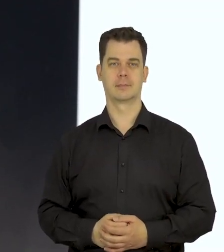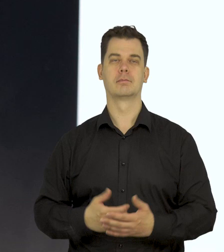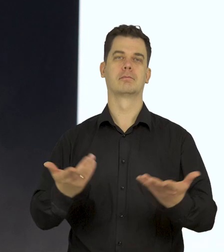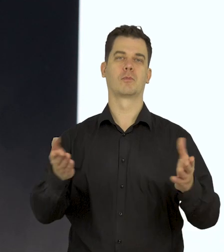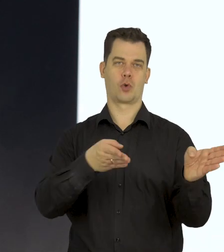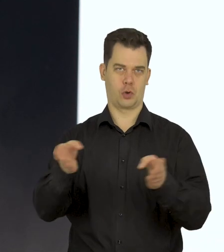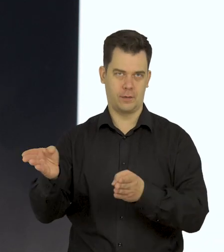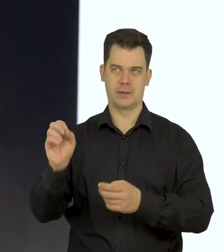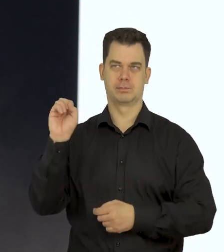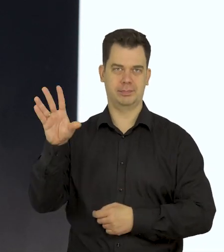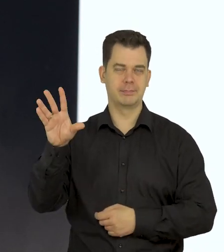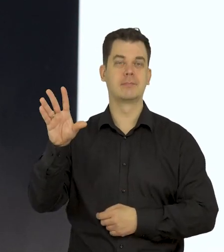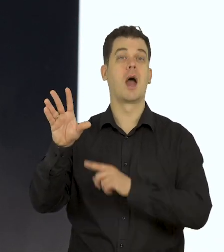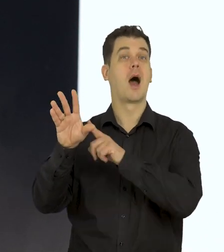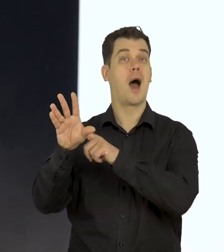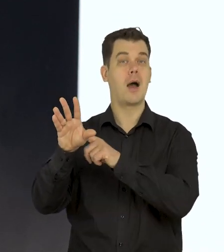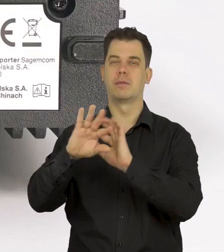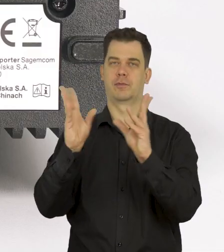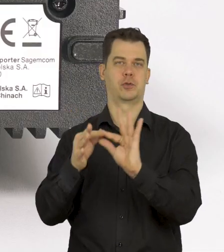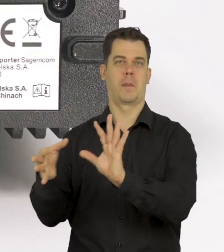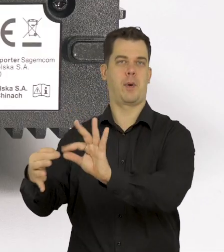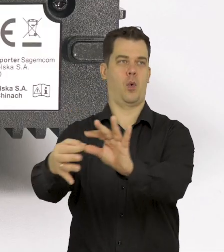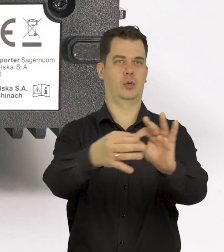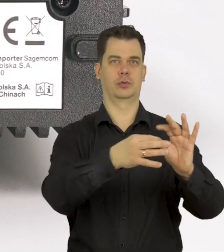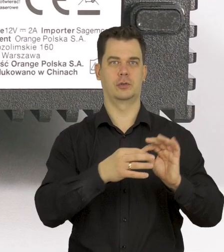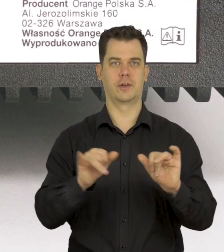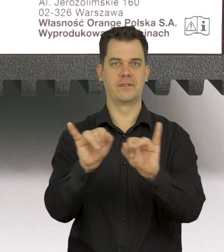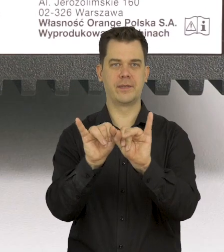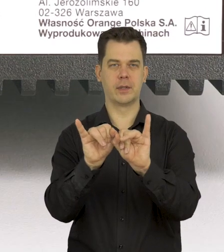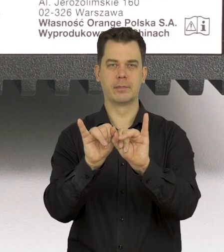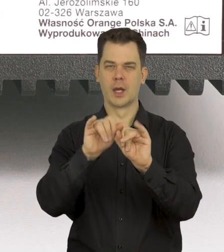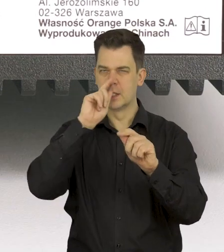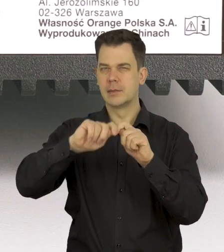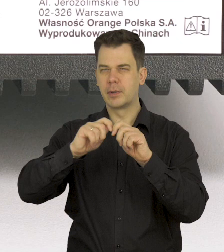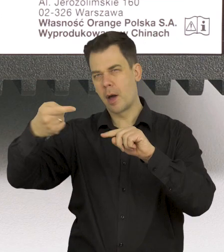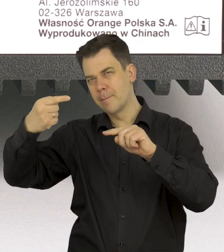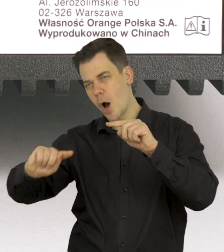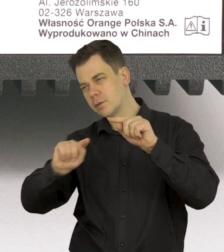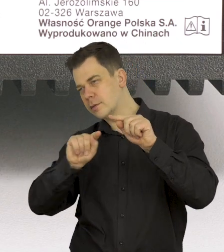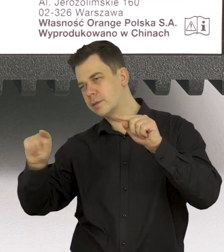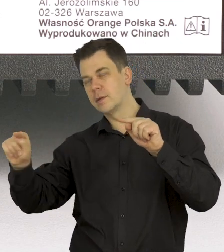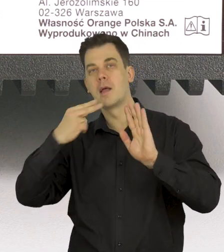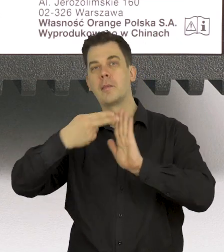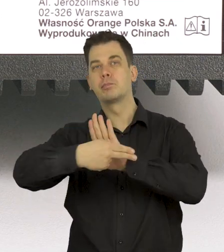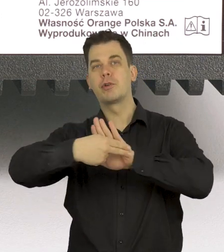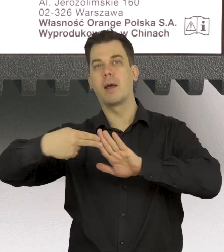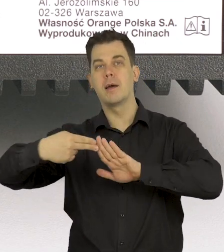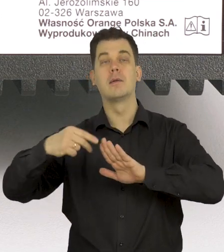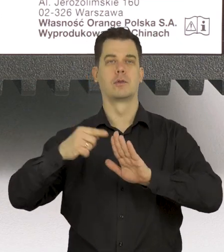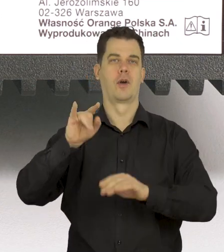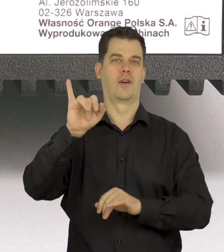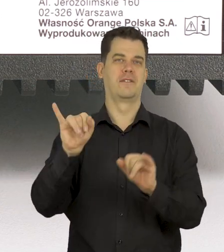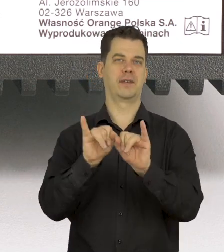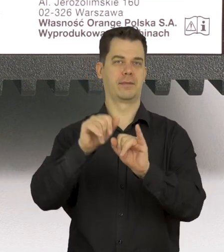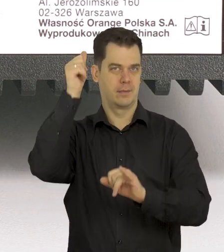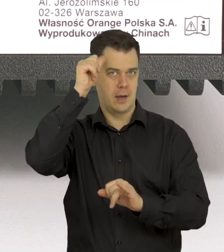Gotowe! Teraz możesz podłączyć wszystkie swoje urządzenia przez Wi-Fi. Spójrz na spód modemu. Znajdziesz tam naklejkę z nazwą sieci Wi-Fi